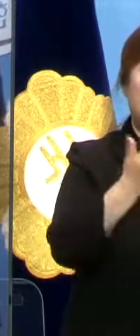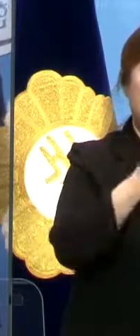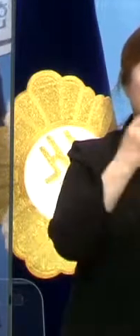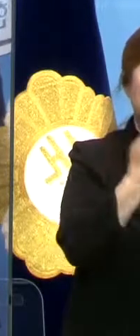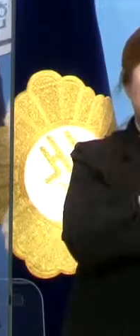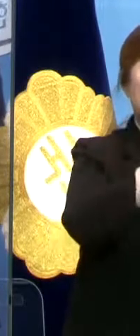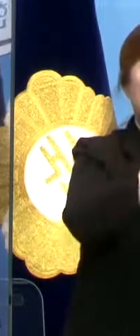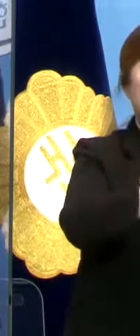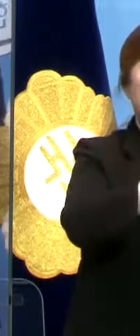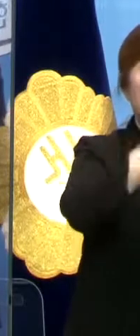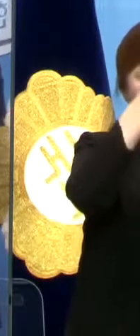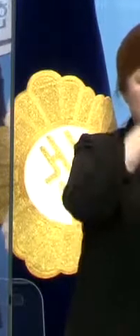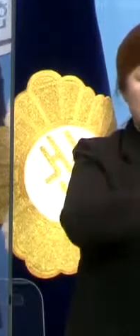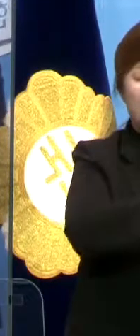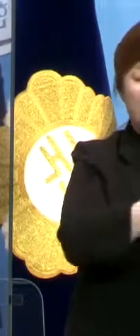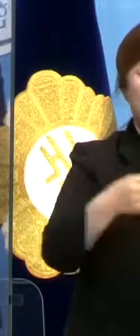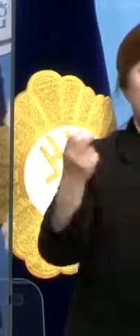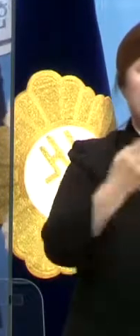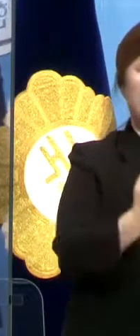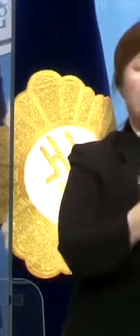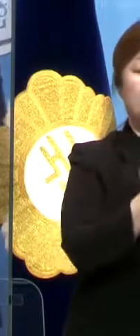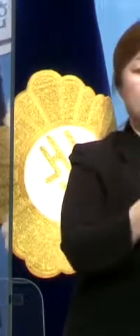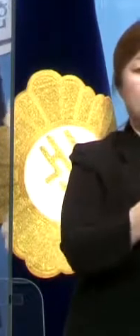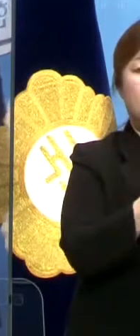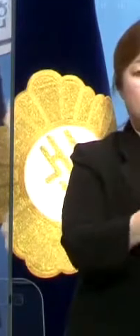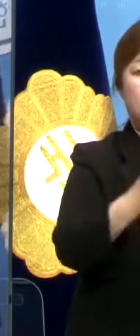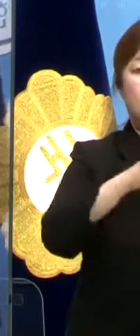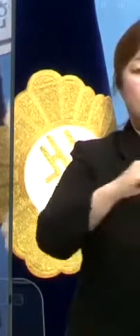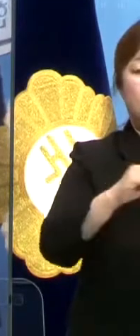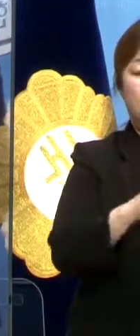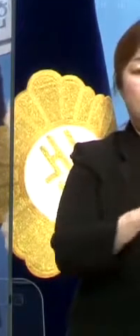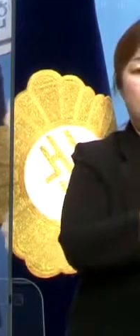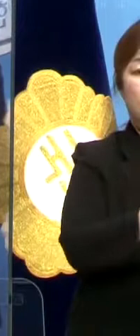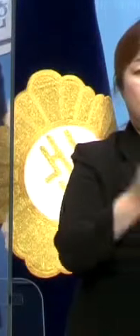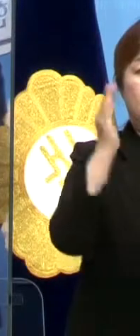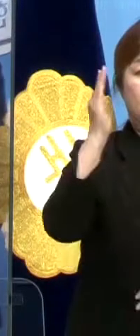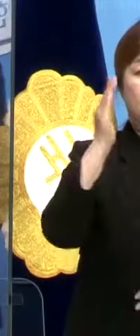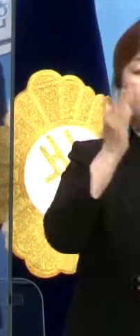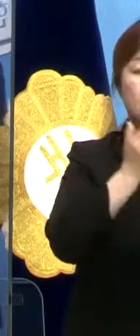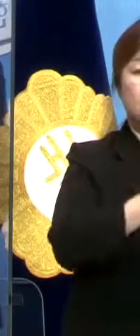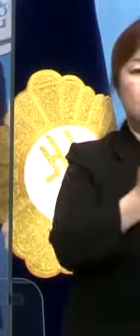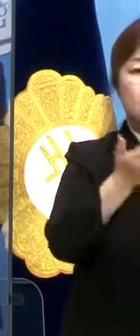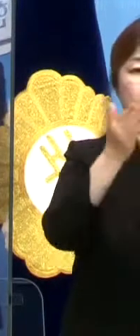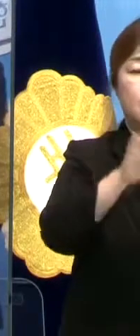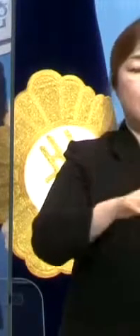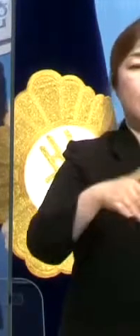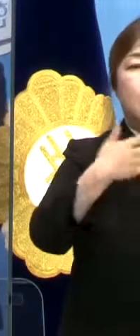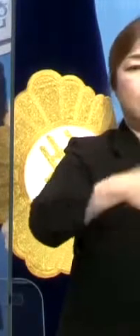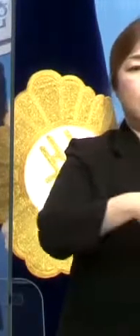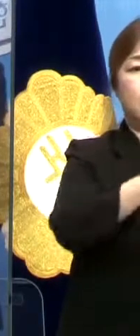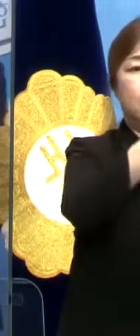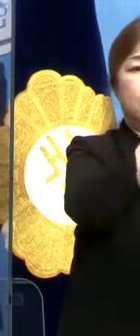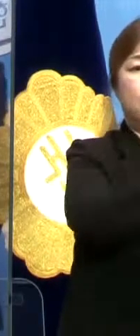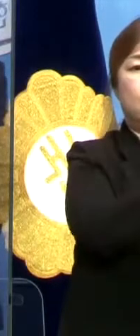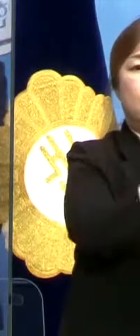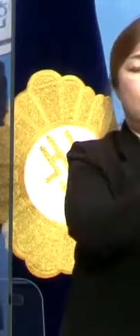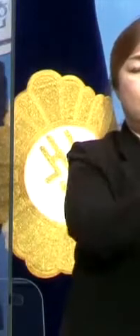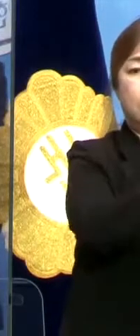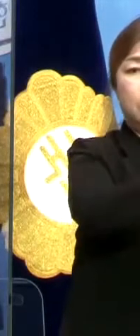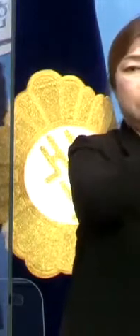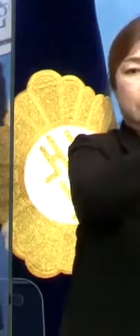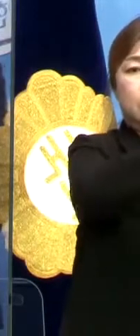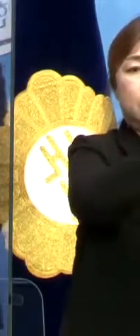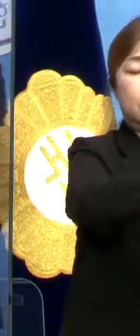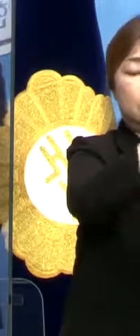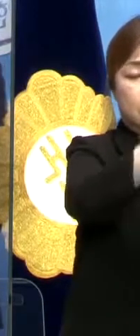사과와 재발방지를 위한 해결책 을 발표하고 있습니다 그러나 아직 쿠팡은 처음에 휴장